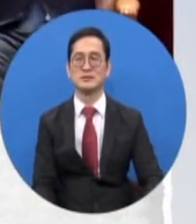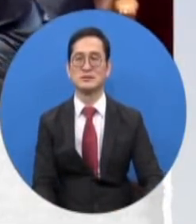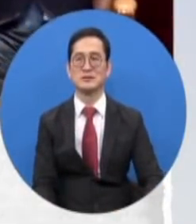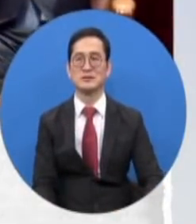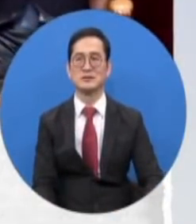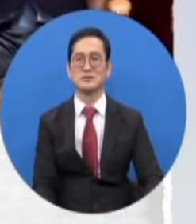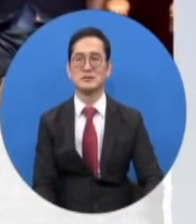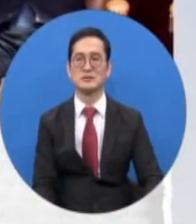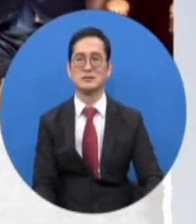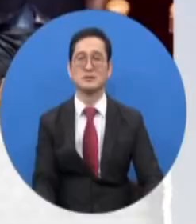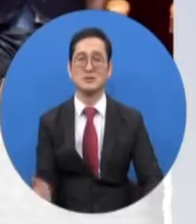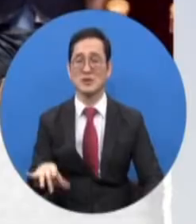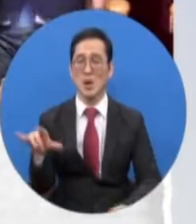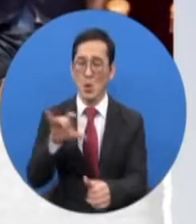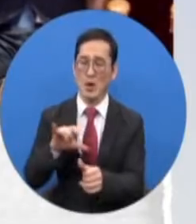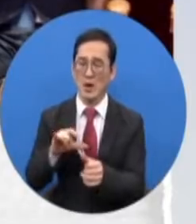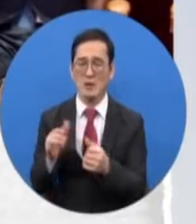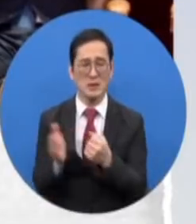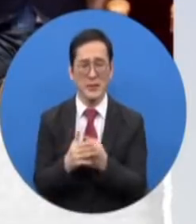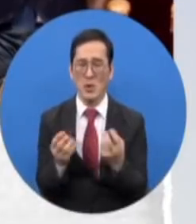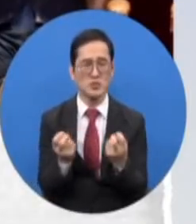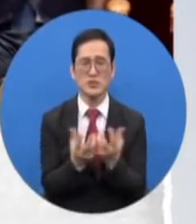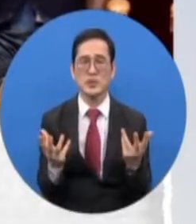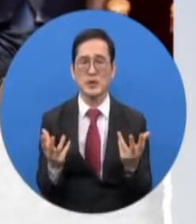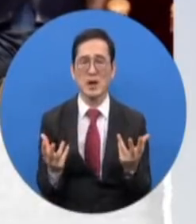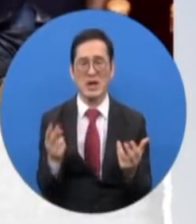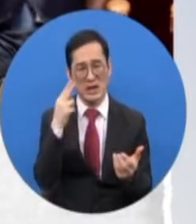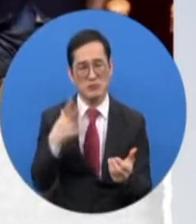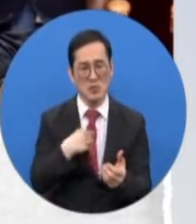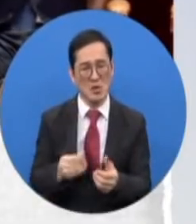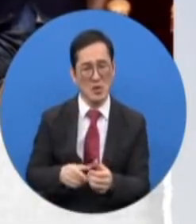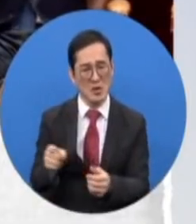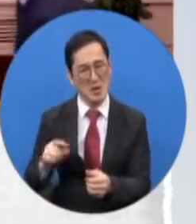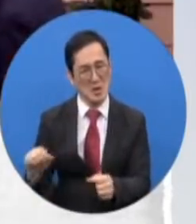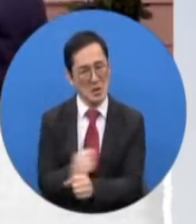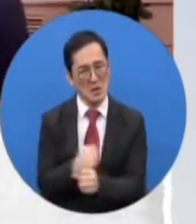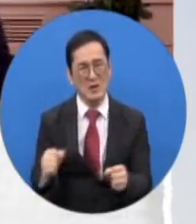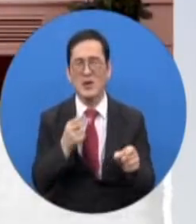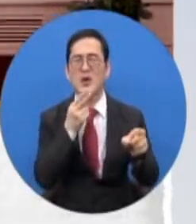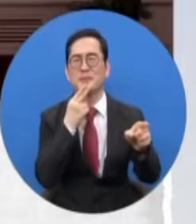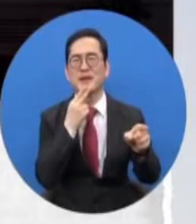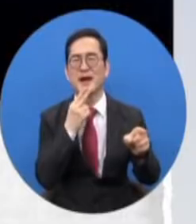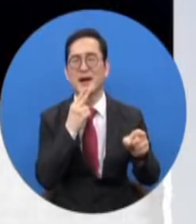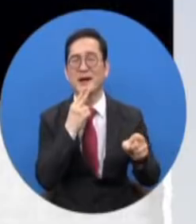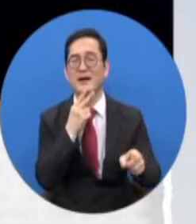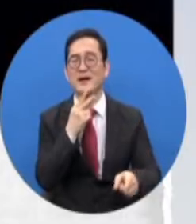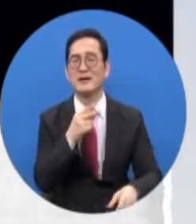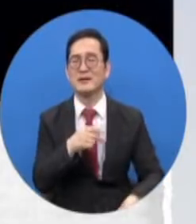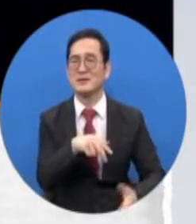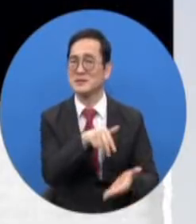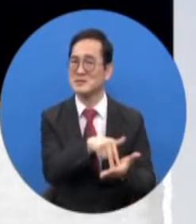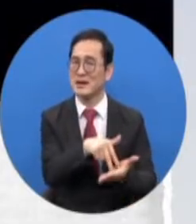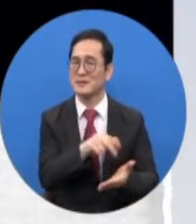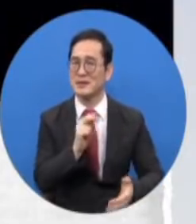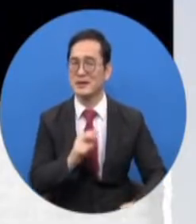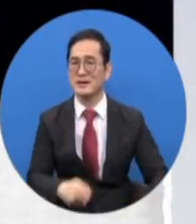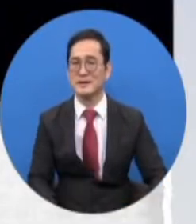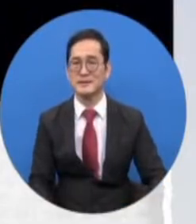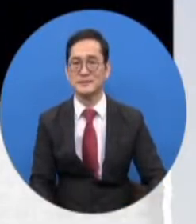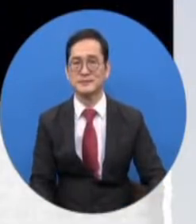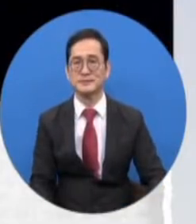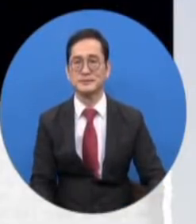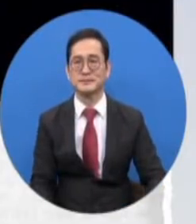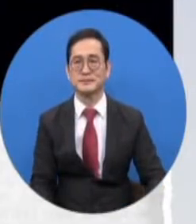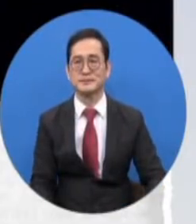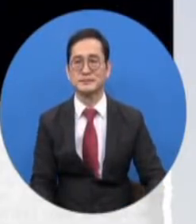투표를 진행하기 위한 부득이한 조치로서 고의가 없었다는 평가도 충분히 가능하기 때문입니다. 다만 이 사안은